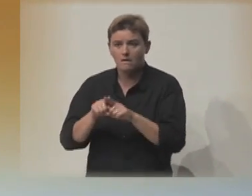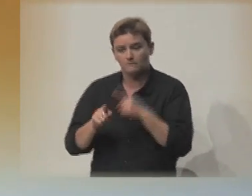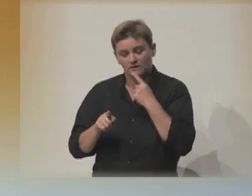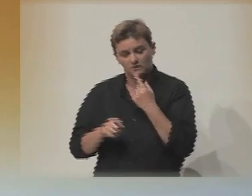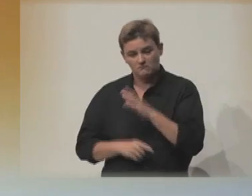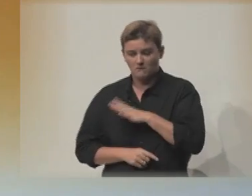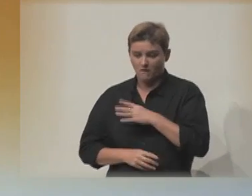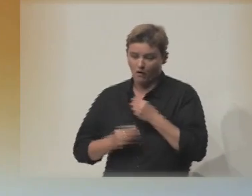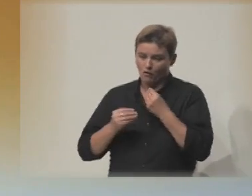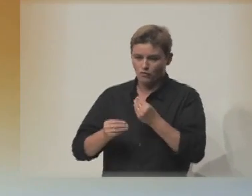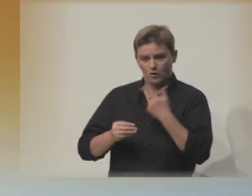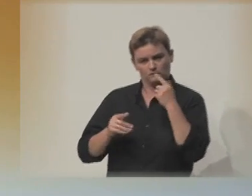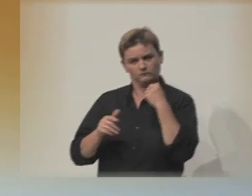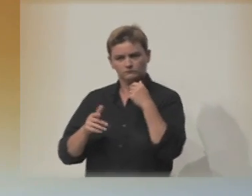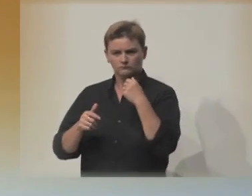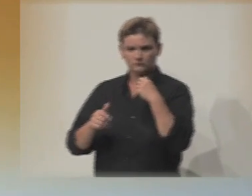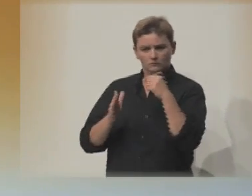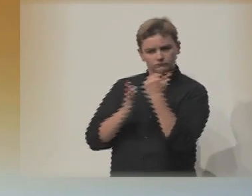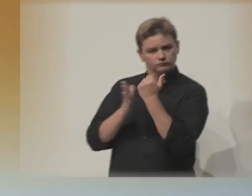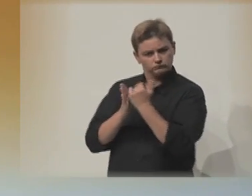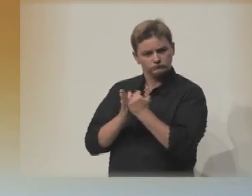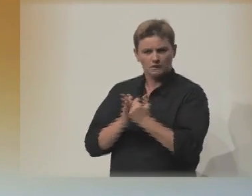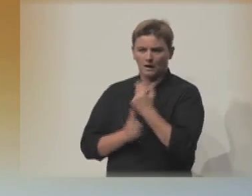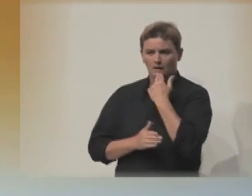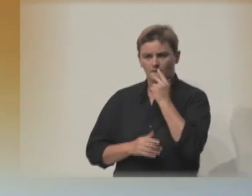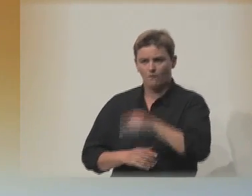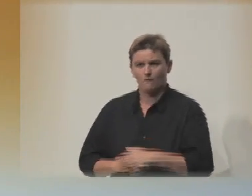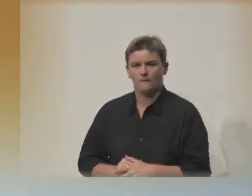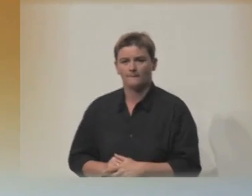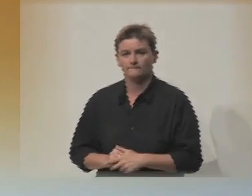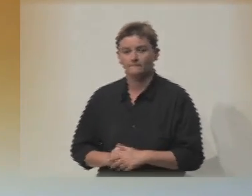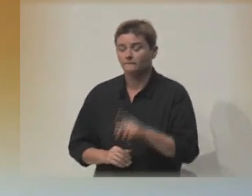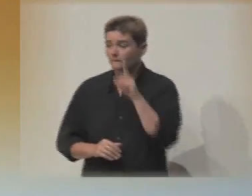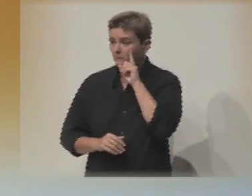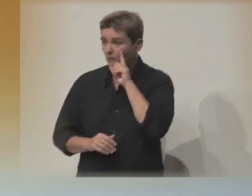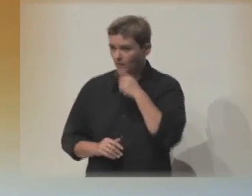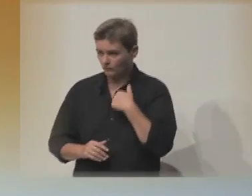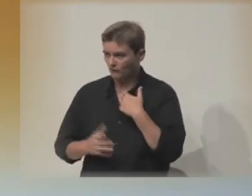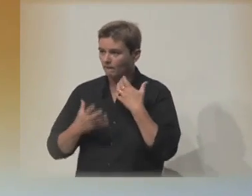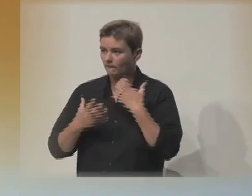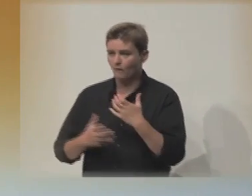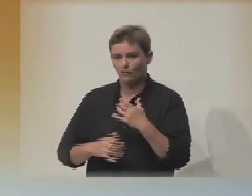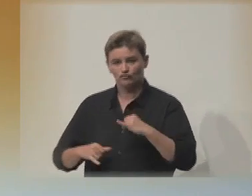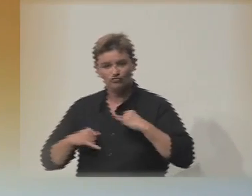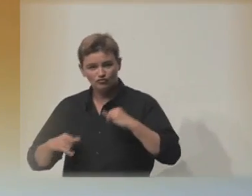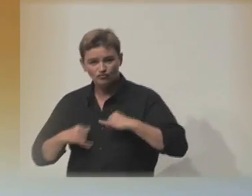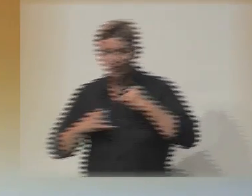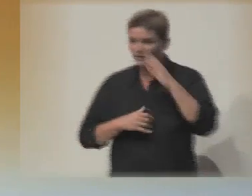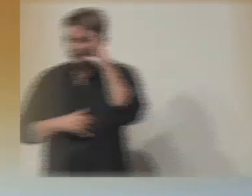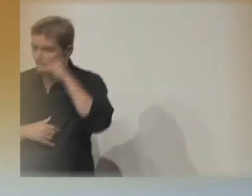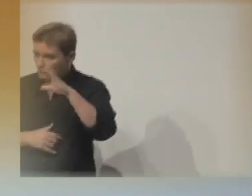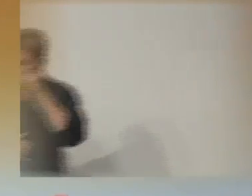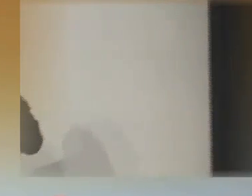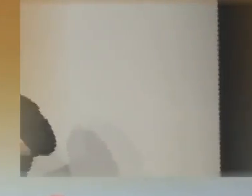garantie de haute exigence et de qualité, précisément parce que nous voulons que les étudiants partout aient